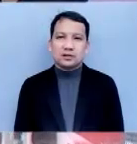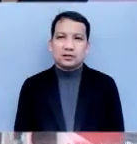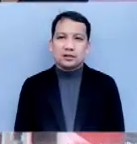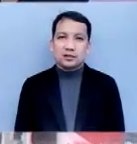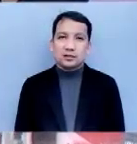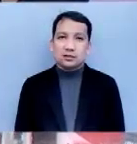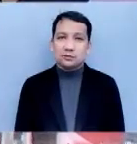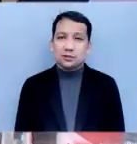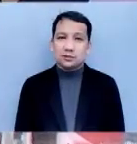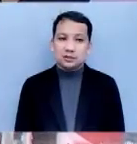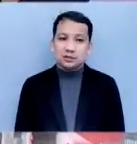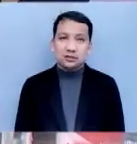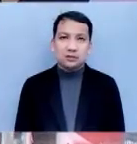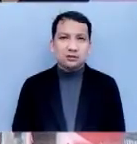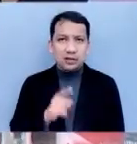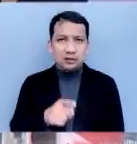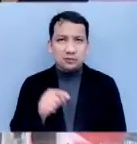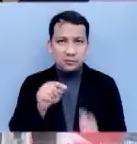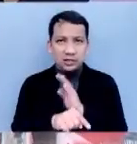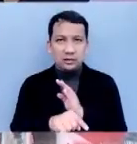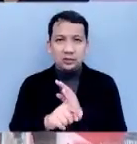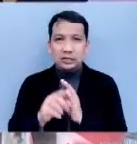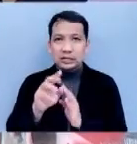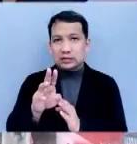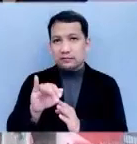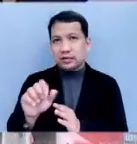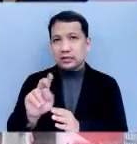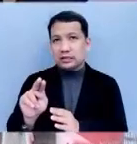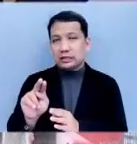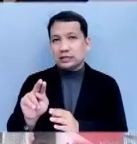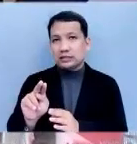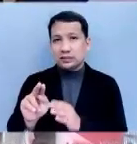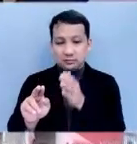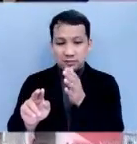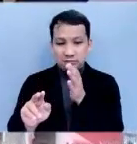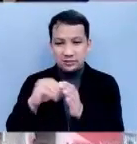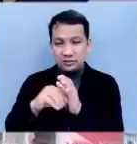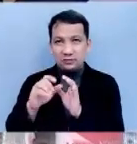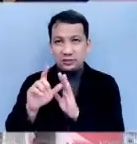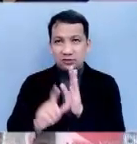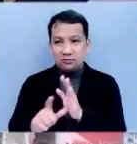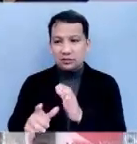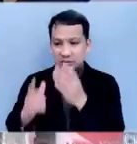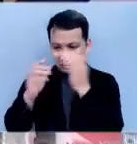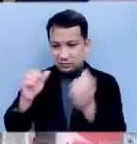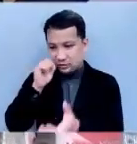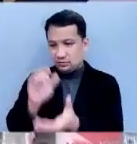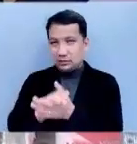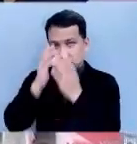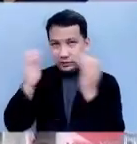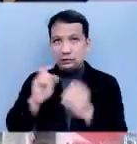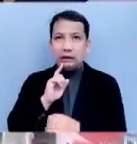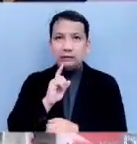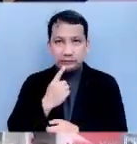Pinatay naman ang sariling manugang ang kanyang biyanan sa Quezon Province. Naibaling daw ng sospek ang galit sa ina ng asawa dahil sa